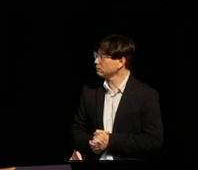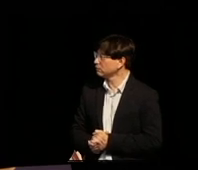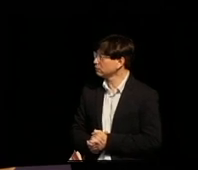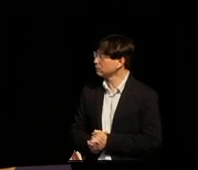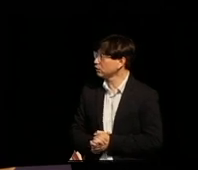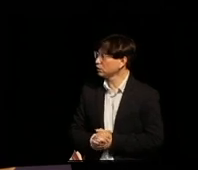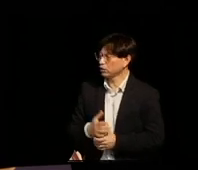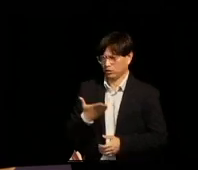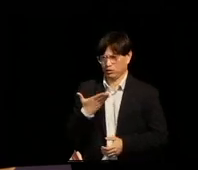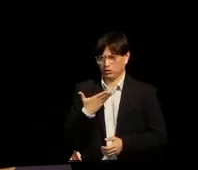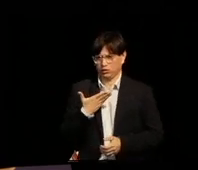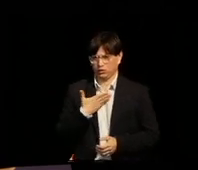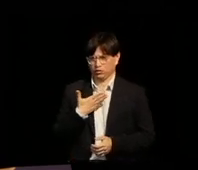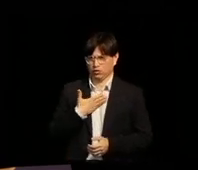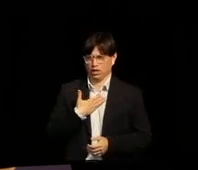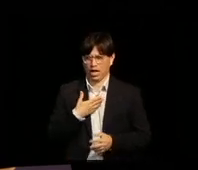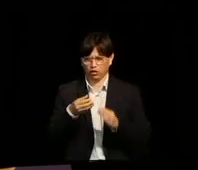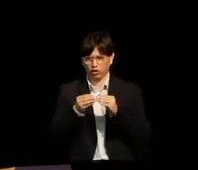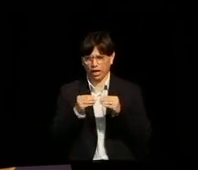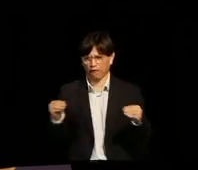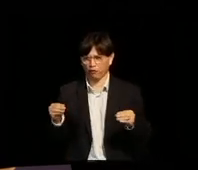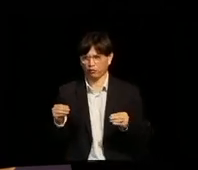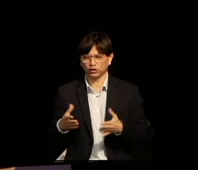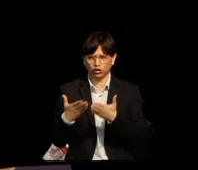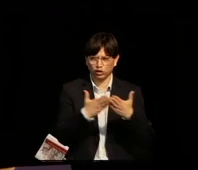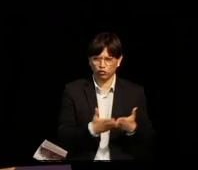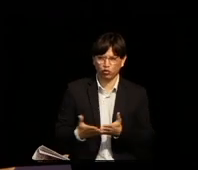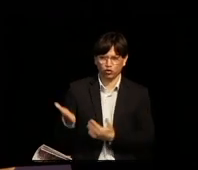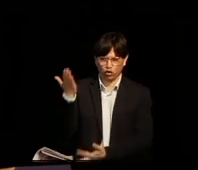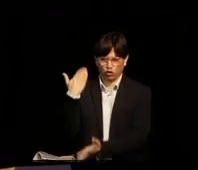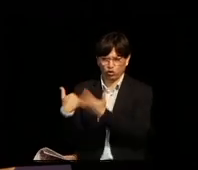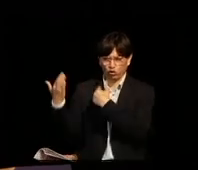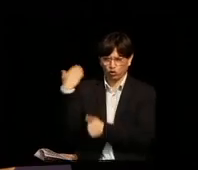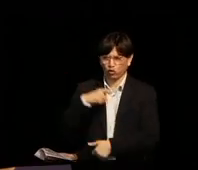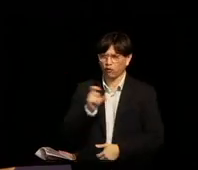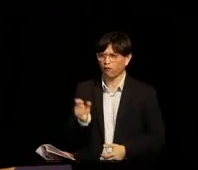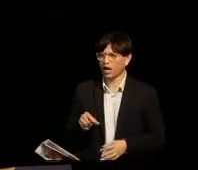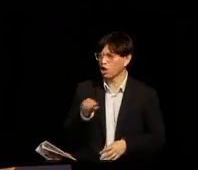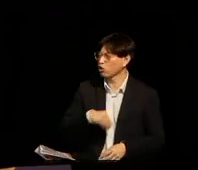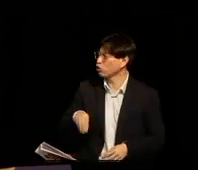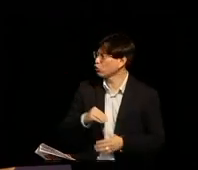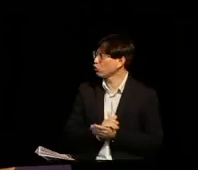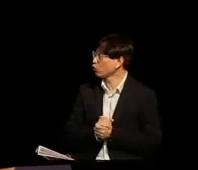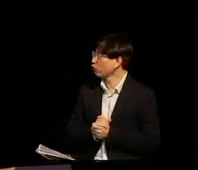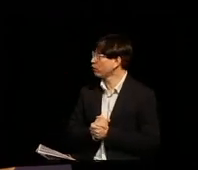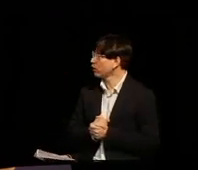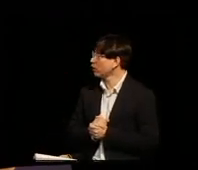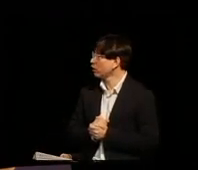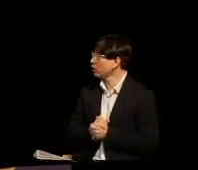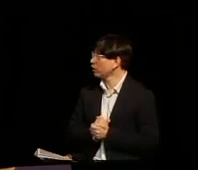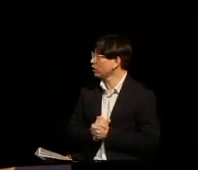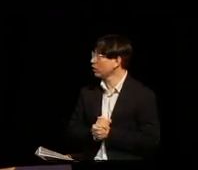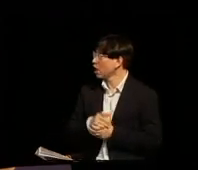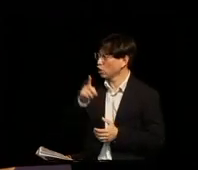stato a fare formazione qualche qualche giorno fa alla all'urban a fare